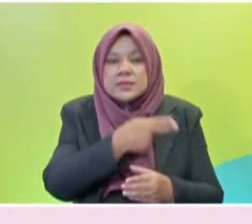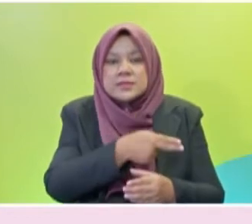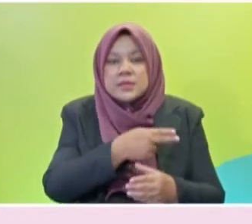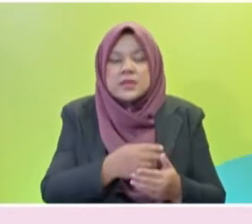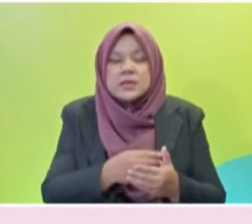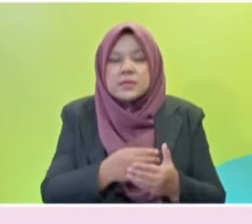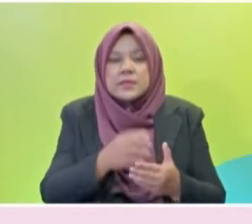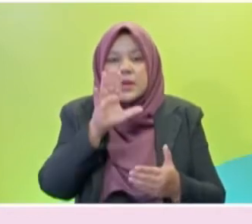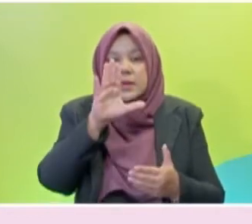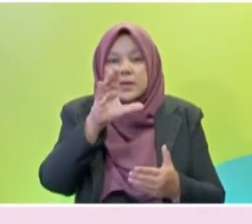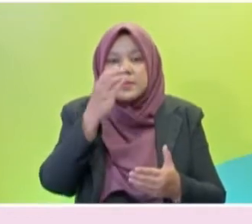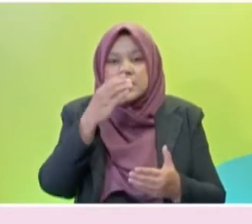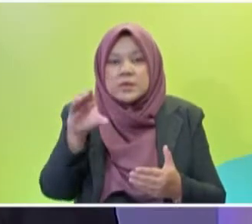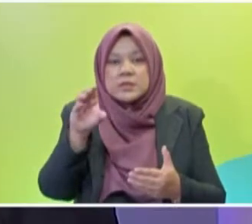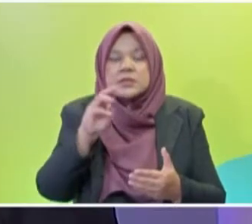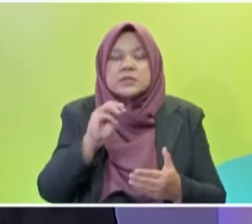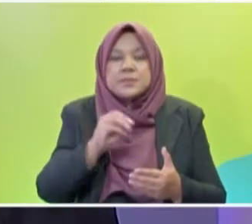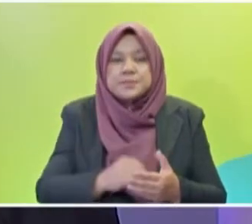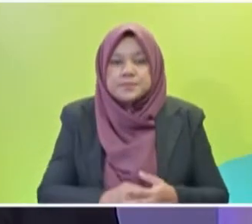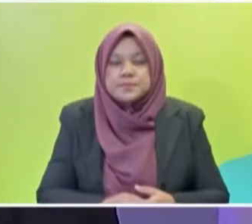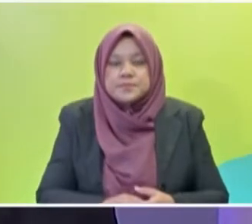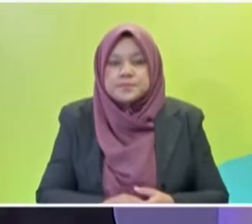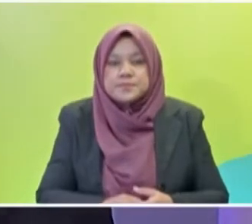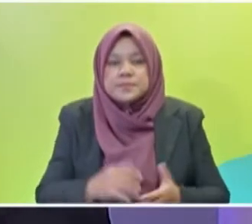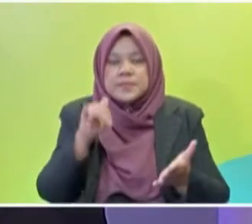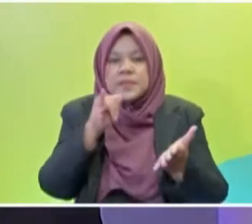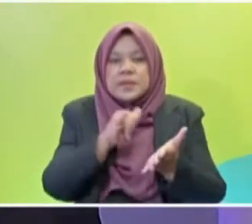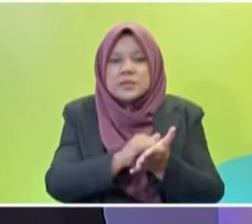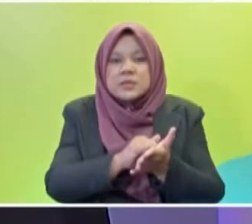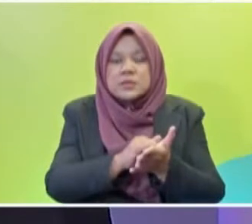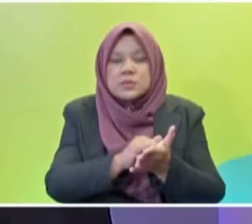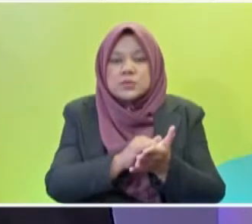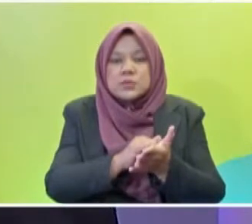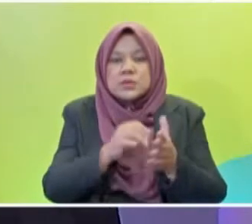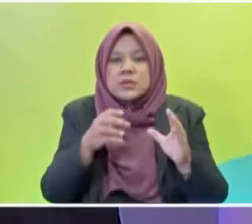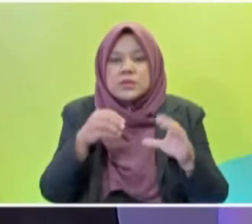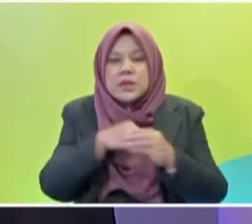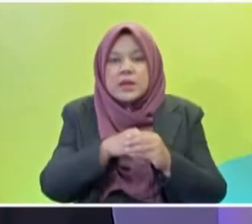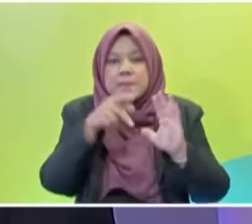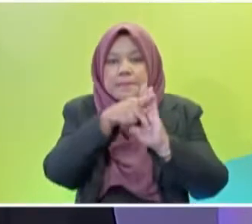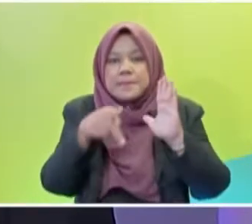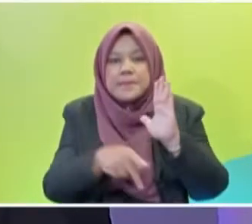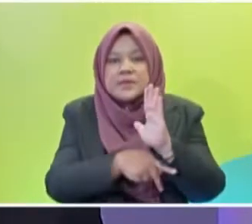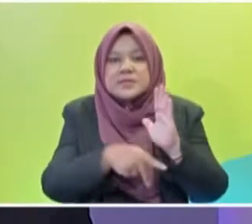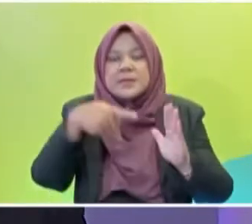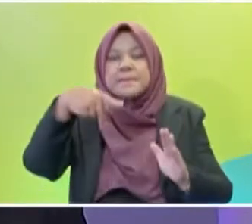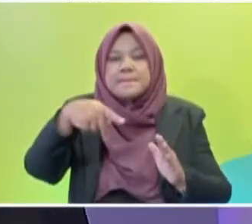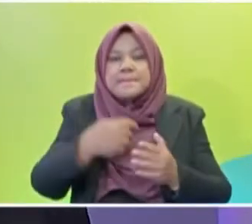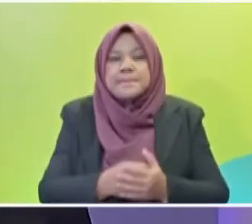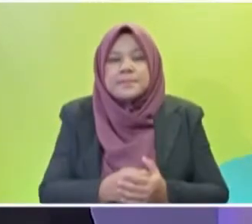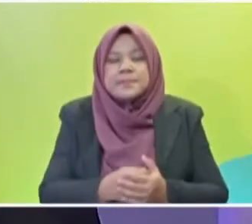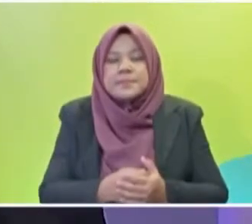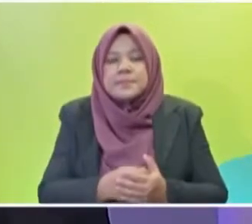outputnya 500 Newton. Alright. So itu adalah dalam prinsip Pascal. Maksudnya kita katakan sebagai daya